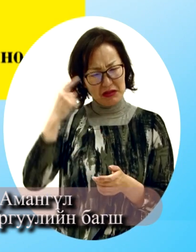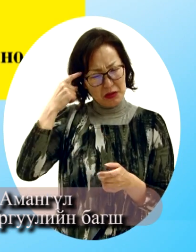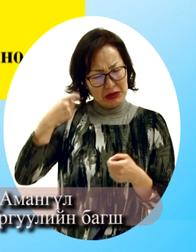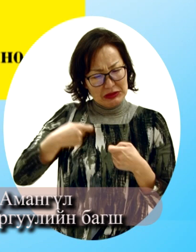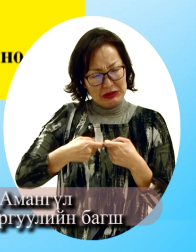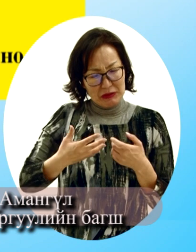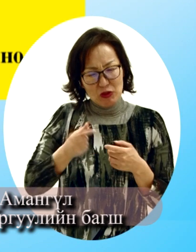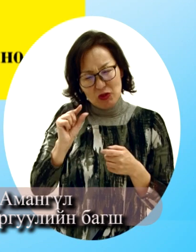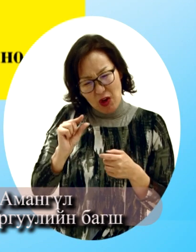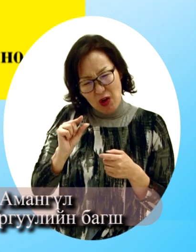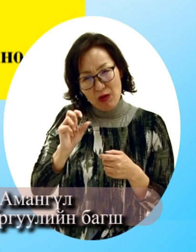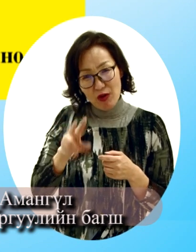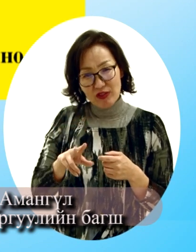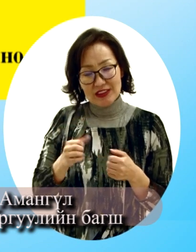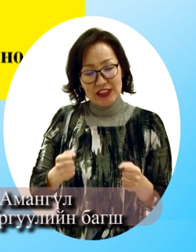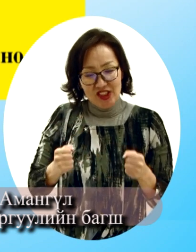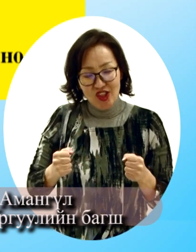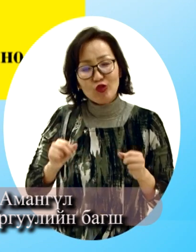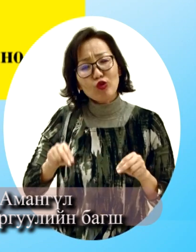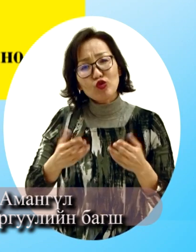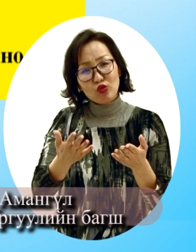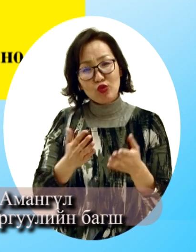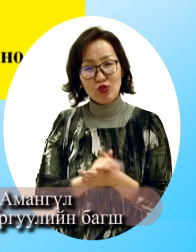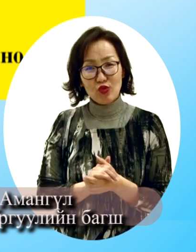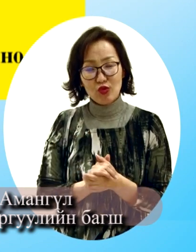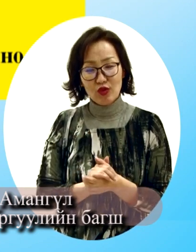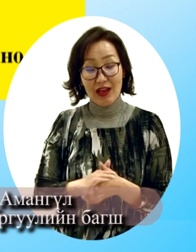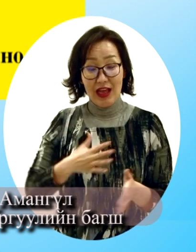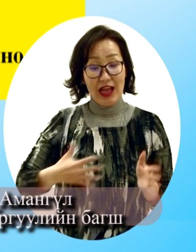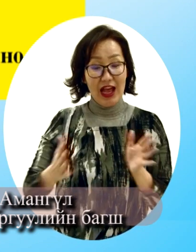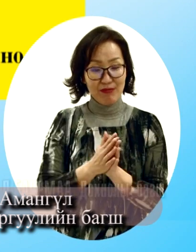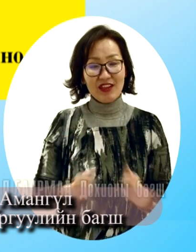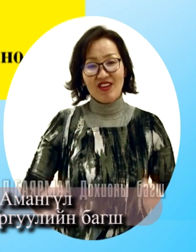Ойыңа бәлкім жетпеген болсаң, сәл талпынсаң